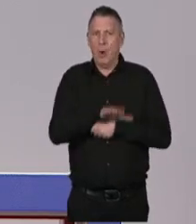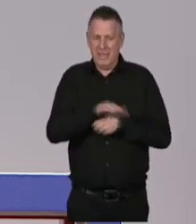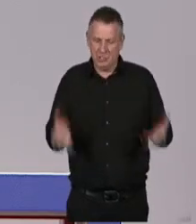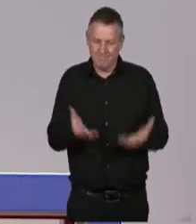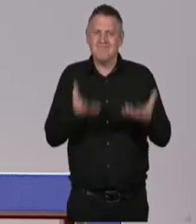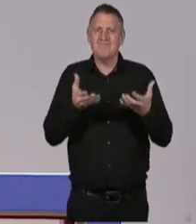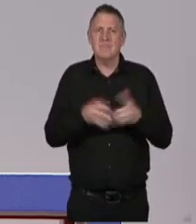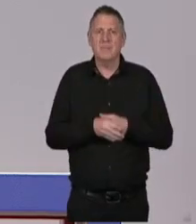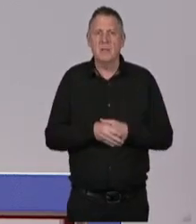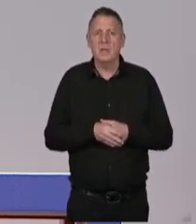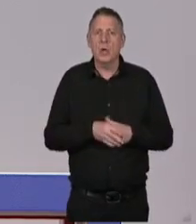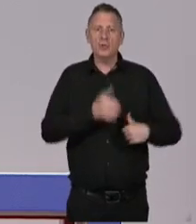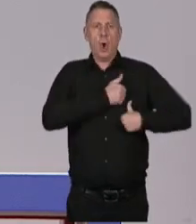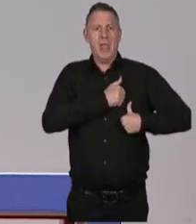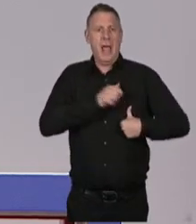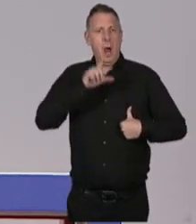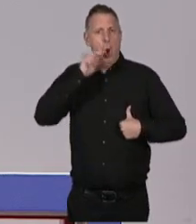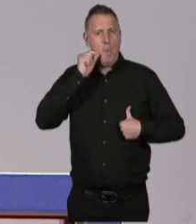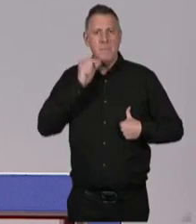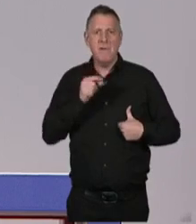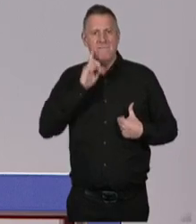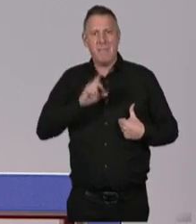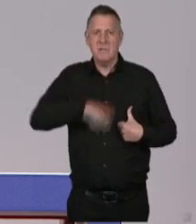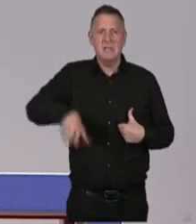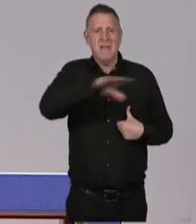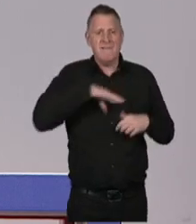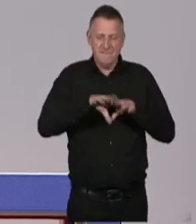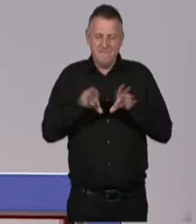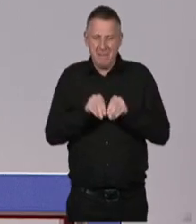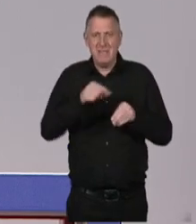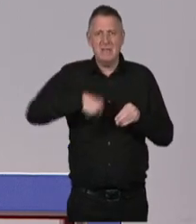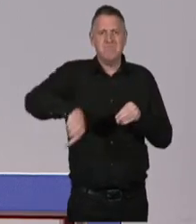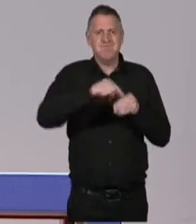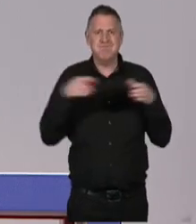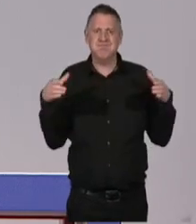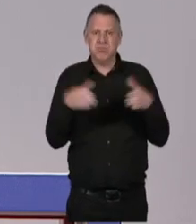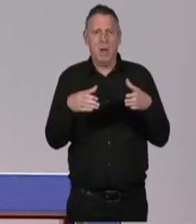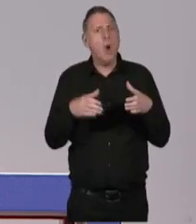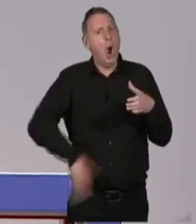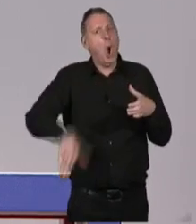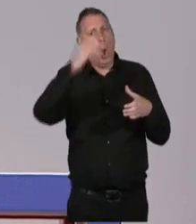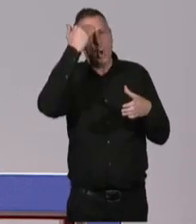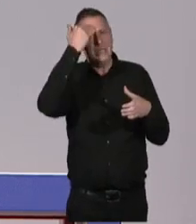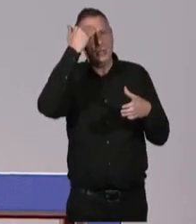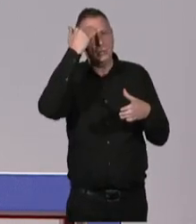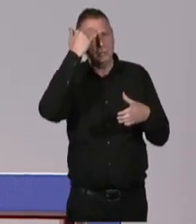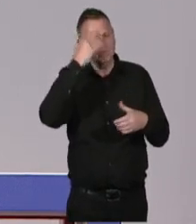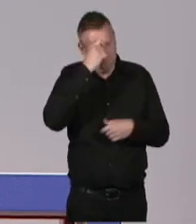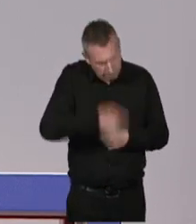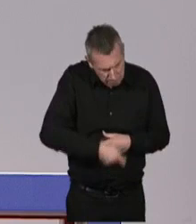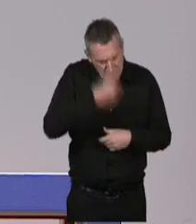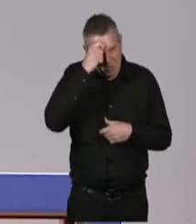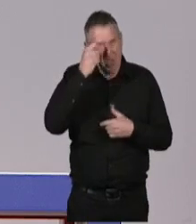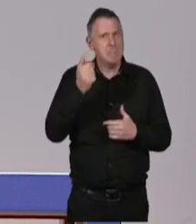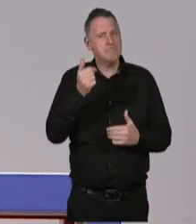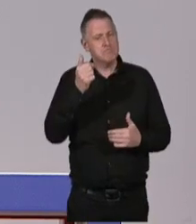À nos soldats, à leurs familles, je veux dire toute ma reconnaissance et notre